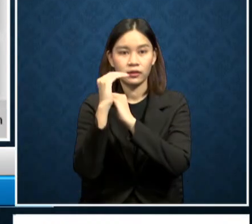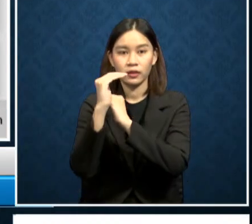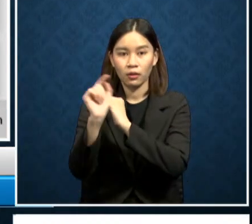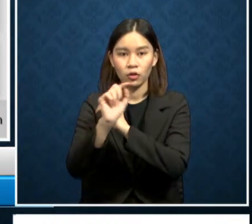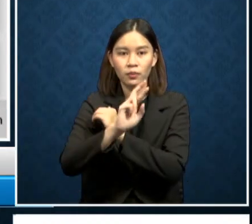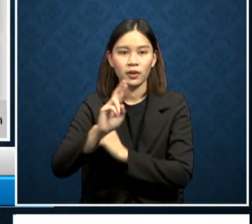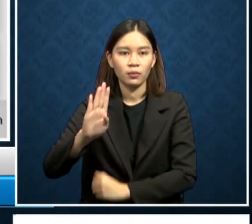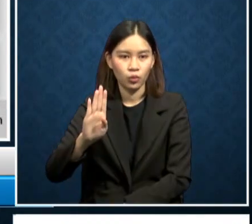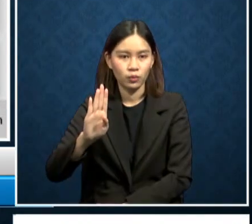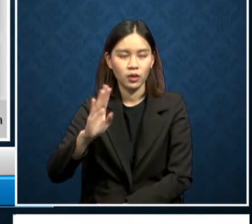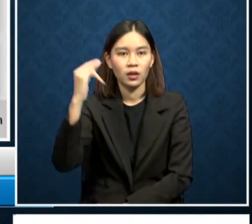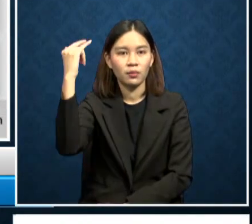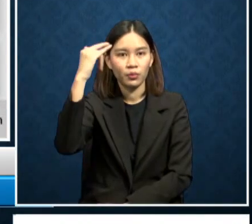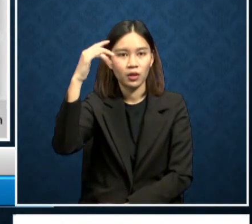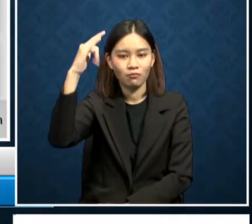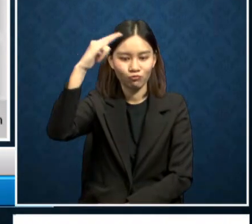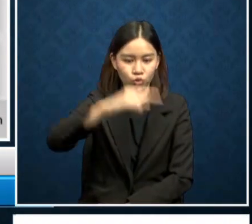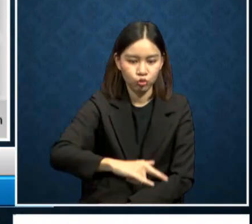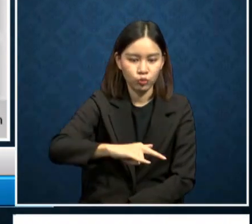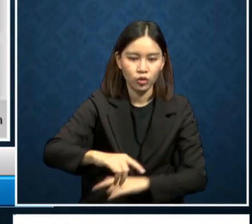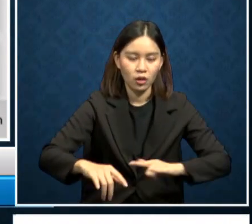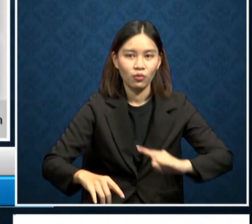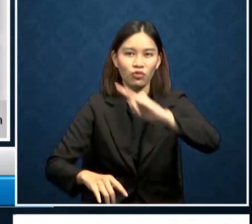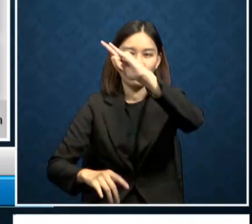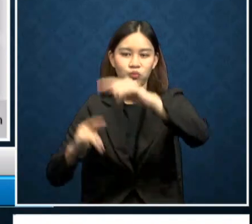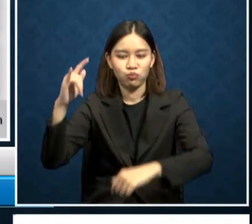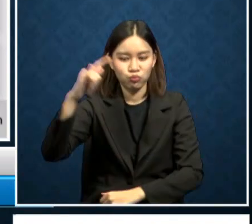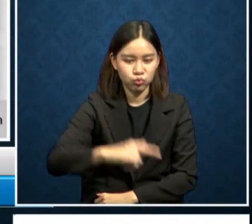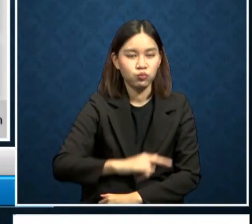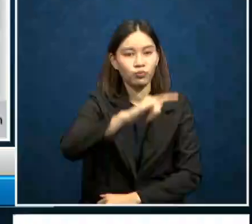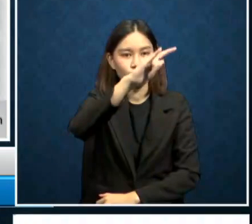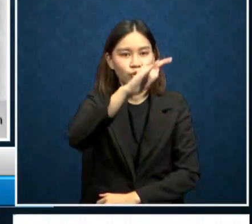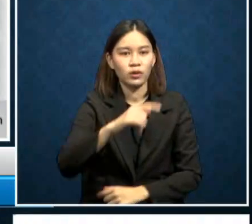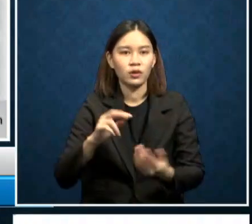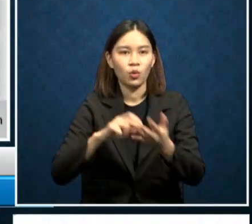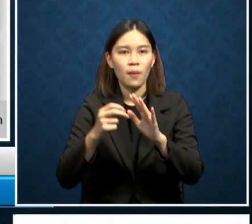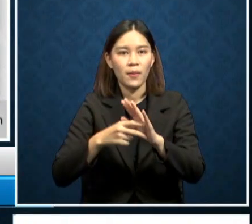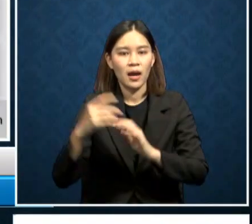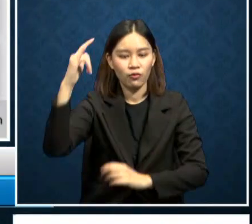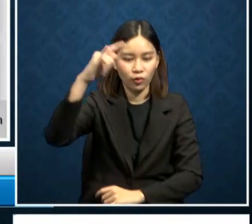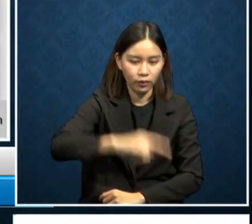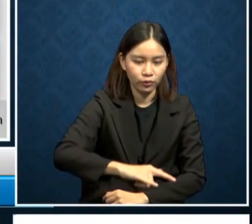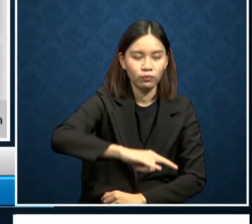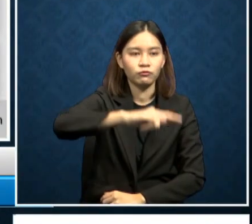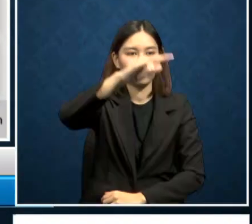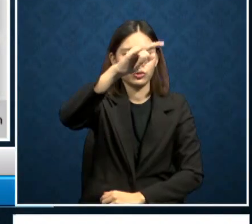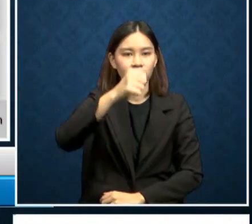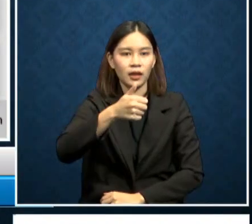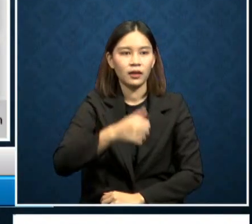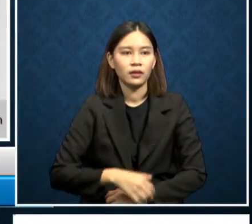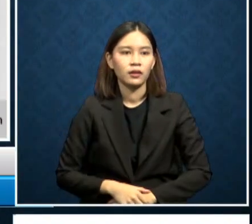เป็นระบบการบินเข้าออกสนามบินเปรียบเหมือนประตูบินเข้าและก็บินออก